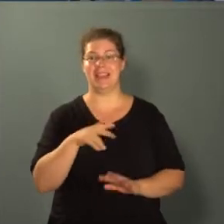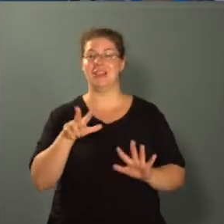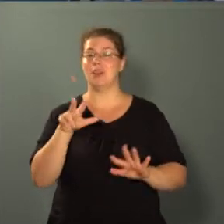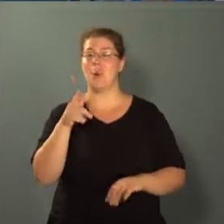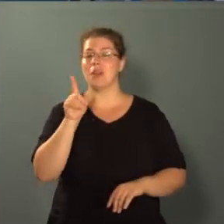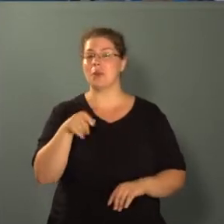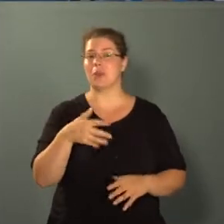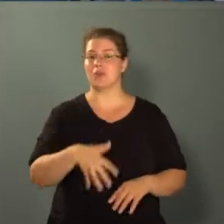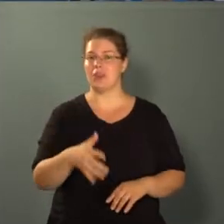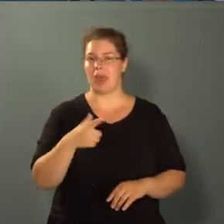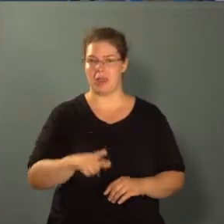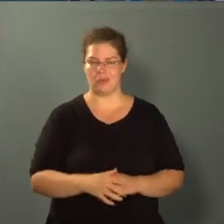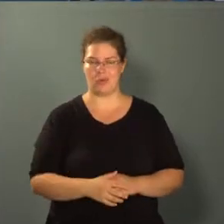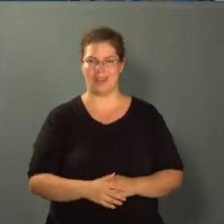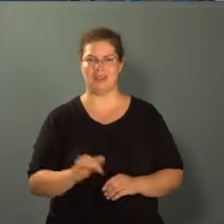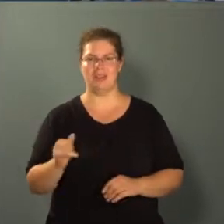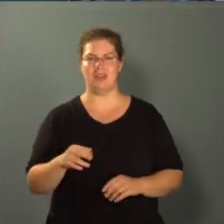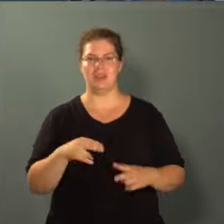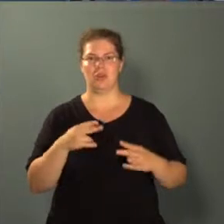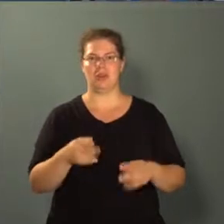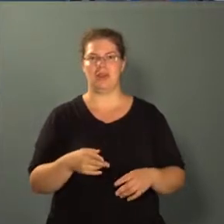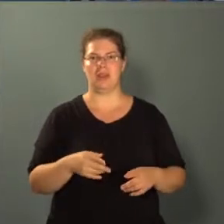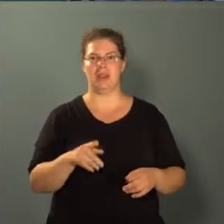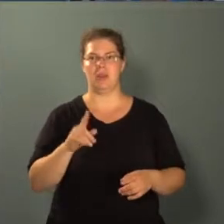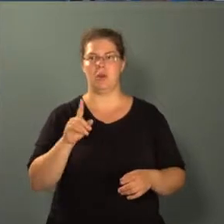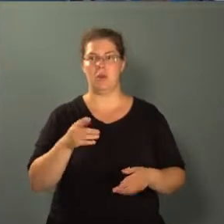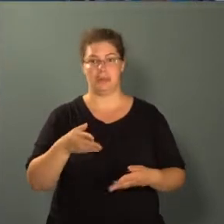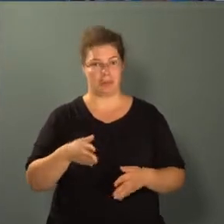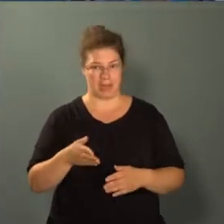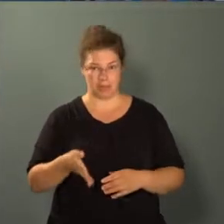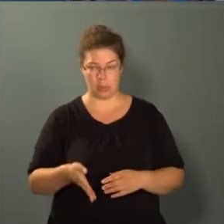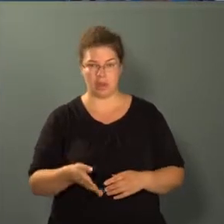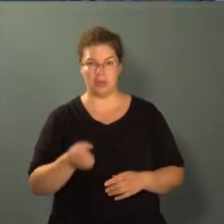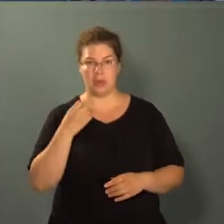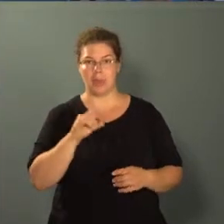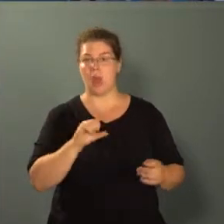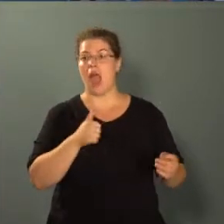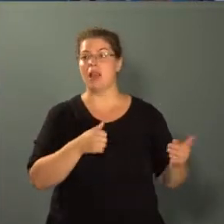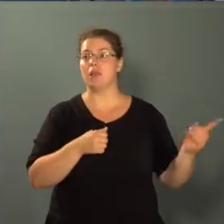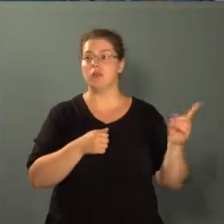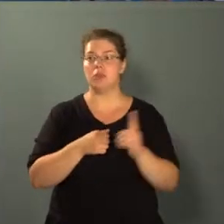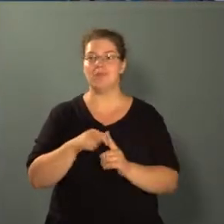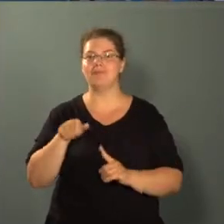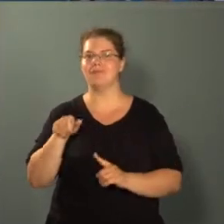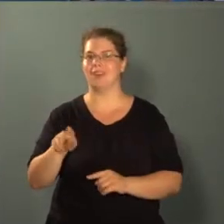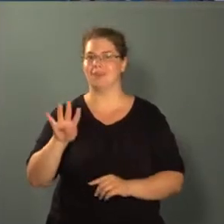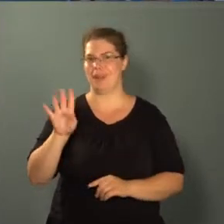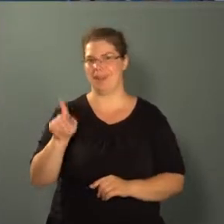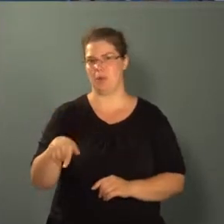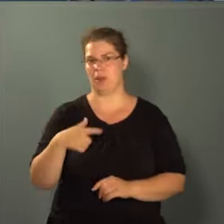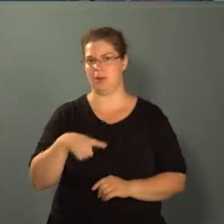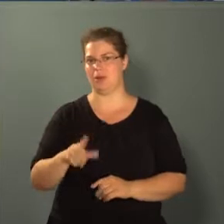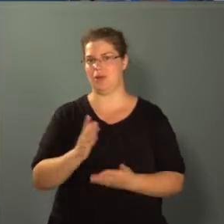maradtam 8 hónapos terhesen, és a következő hónapban meg megszületett, és mikor először látta, akkor 4 hónapos volt